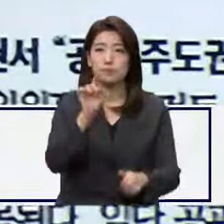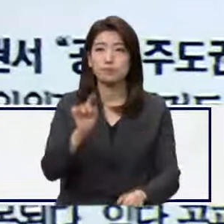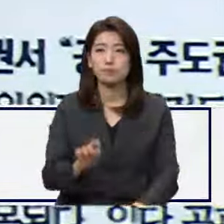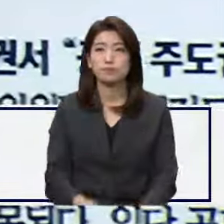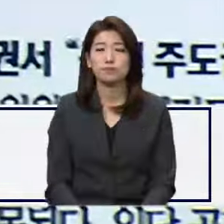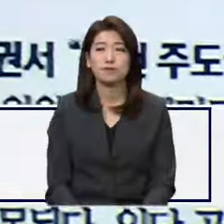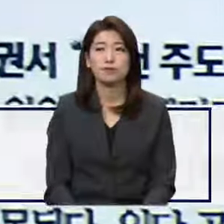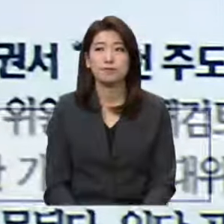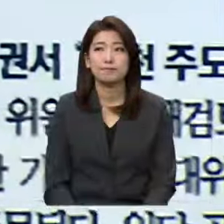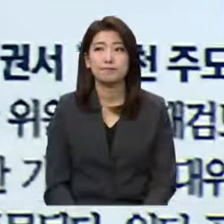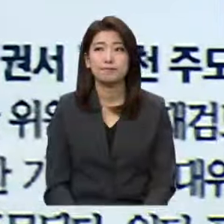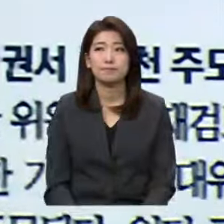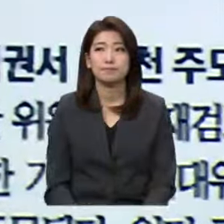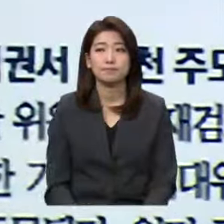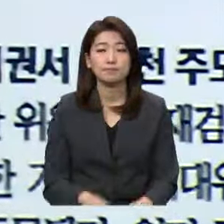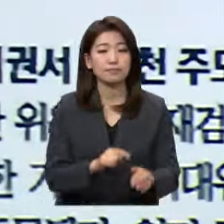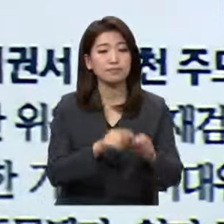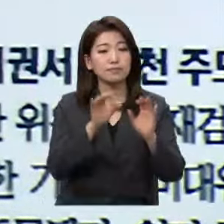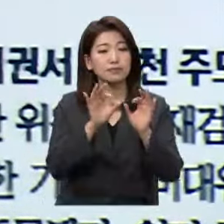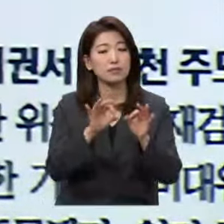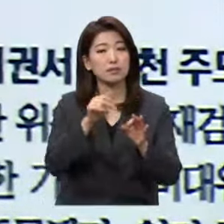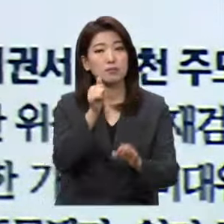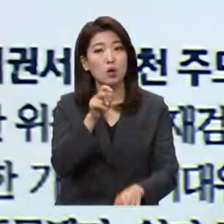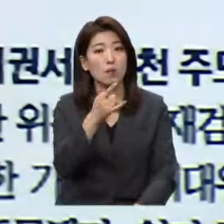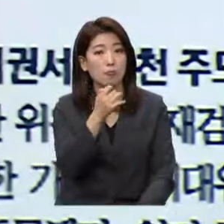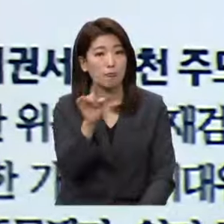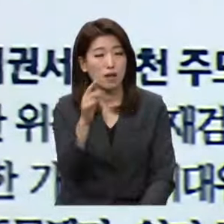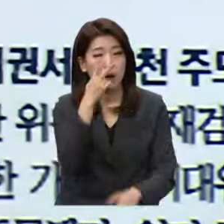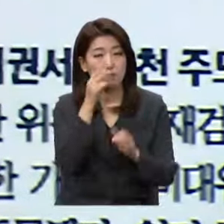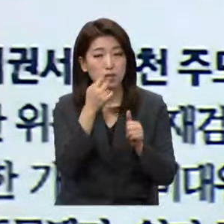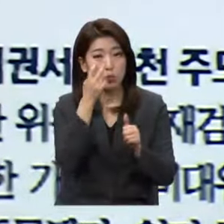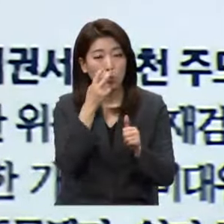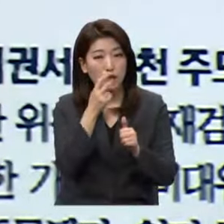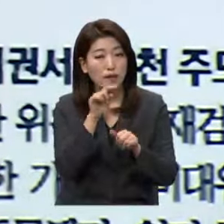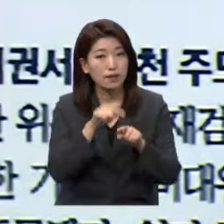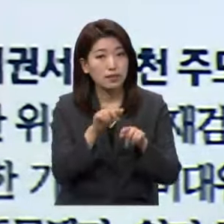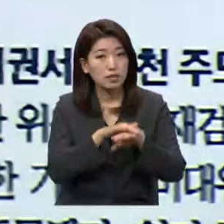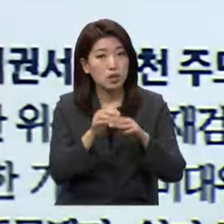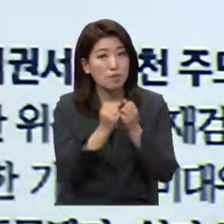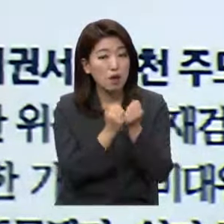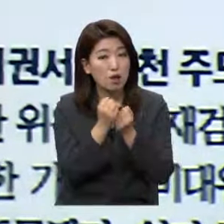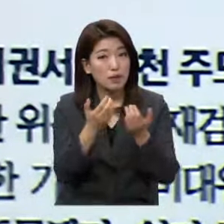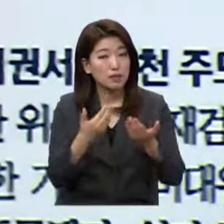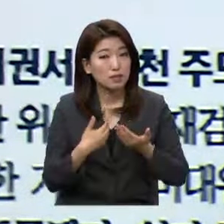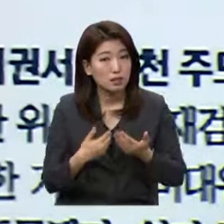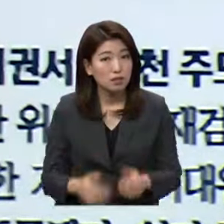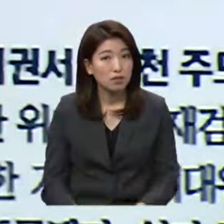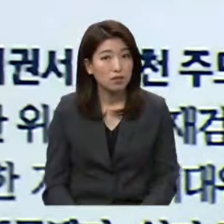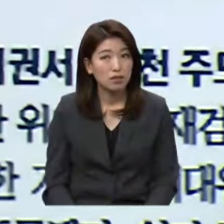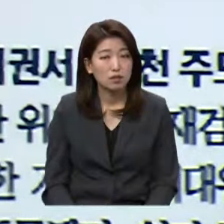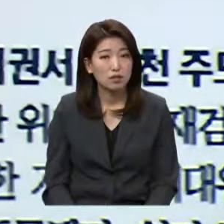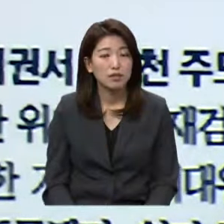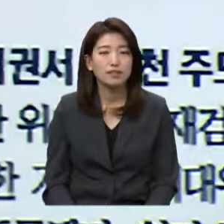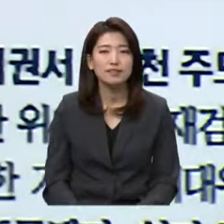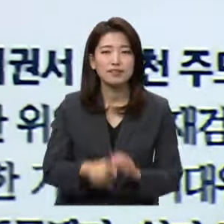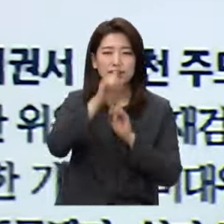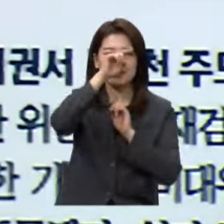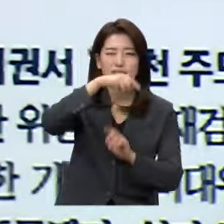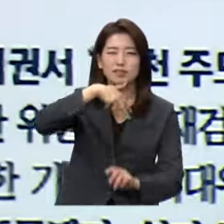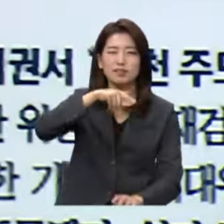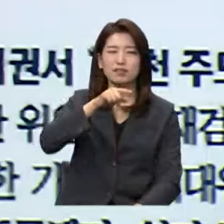의원이 검찰 조사받은 걸 소명했다 정 공관위원장이 아닌 이의원 이철규